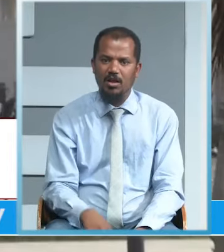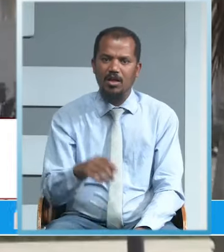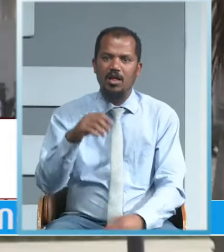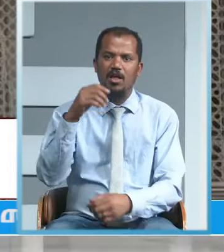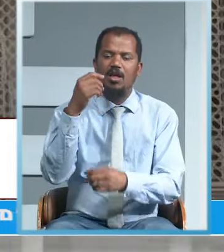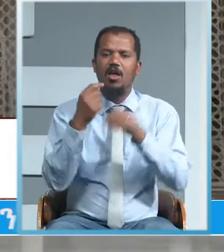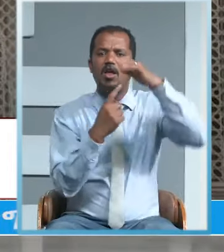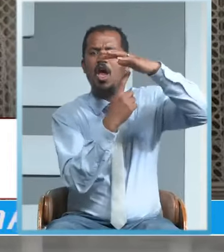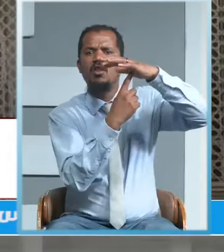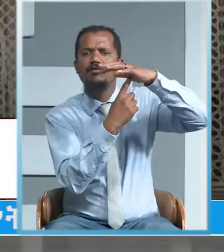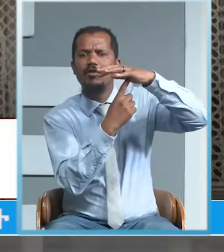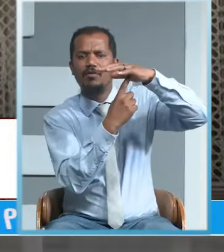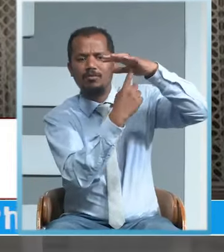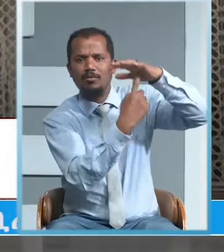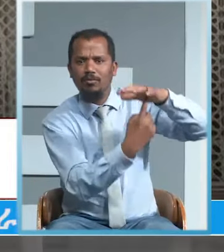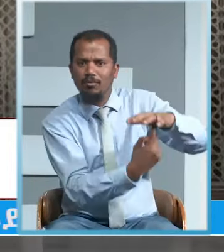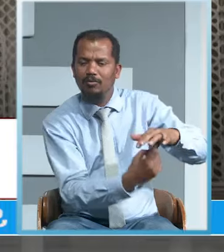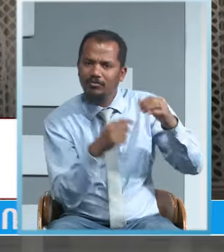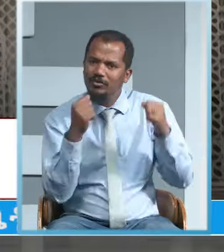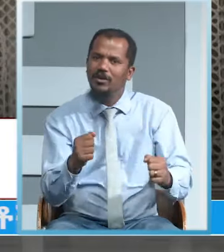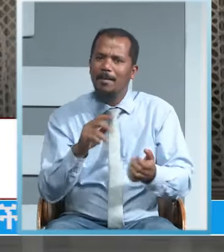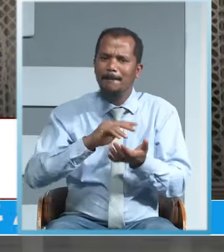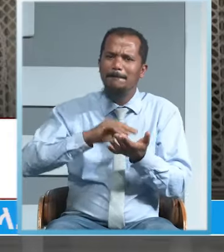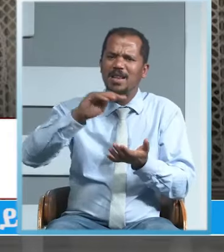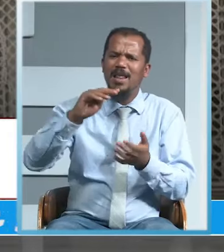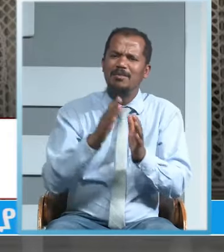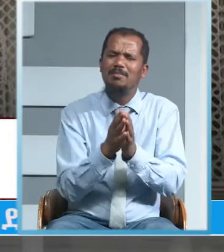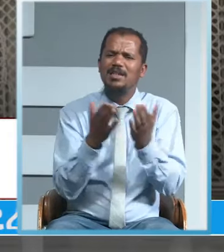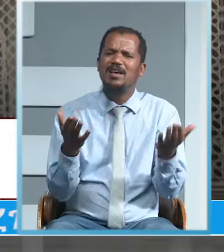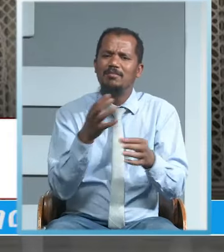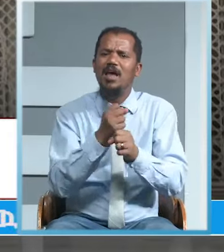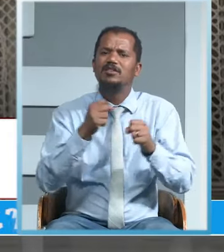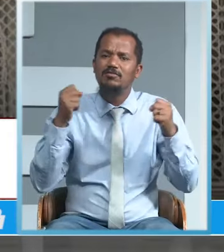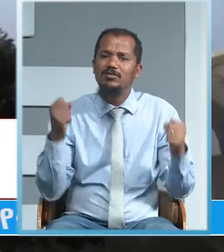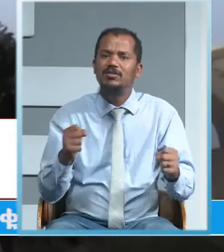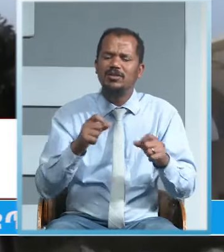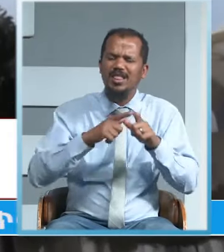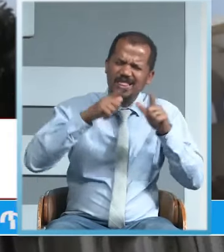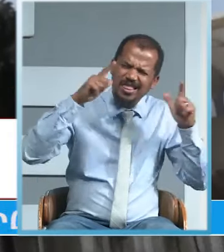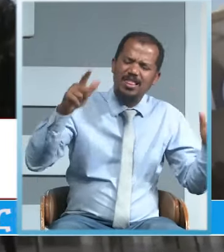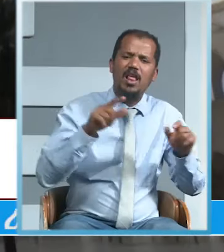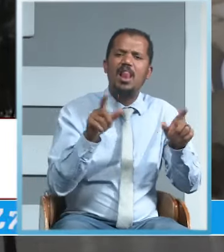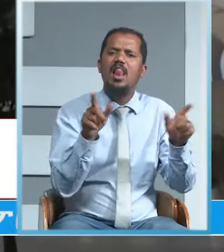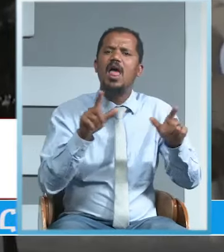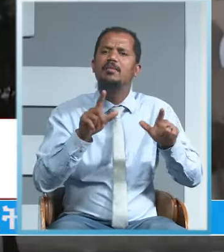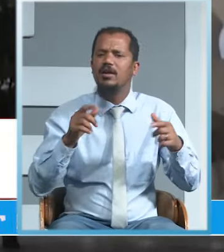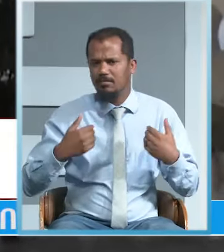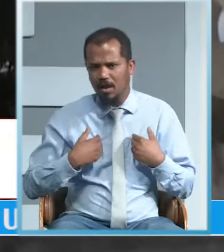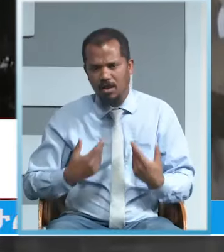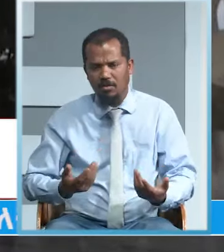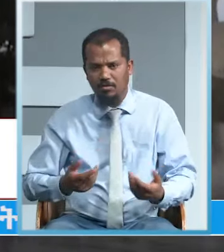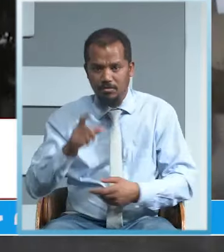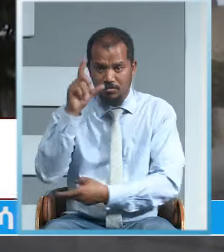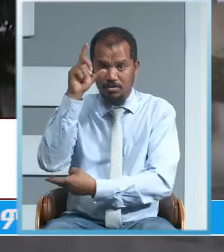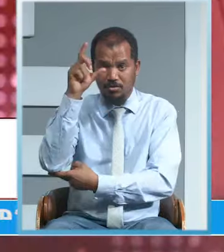ከሄሊኮፕተር ማሳረፊያ ስፍራው ባሻገር ሚሊዮን መጻሕፍትን መያዝ የሚችል ግዙፍ ቤተ መጻሕፍትም አለው።